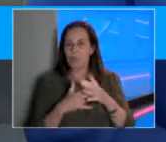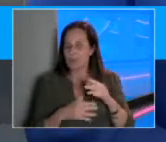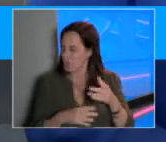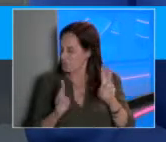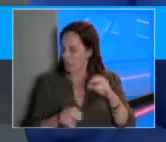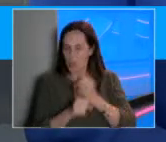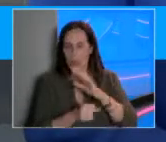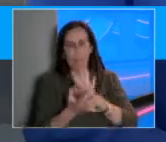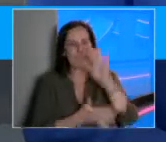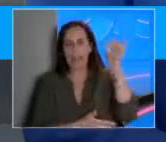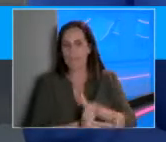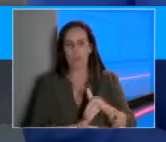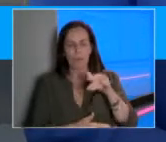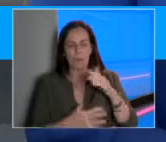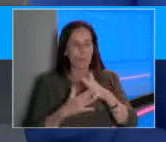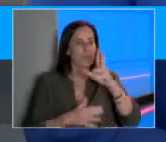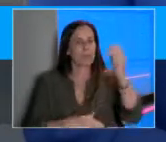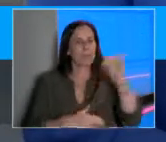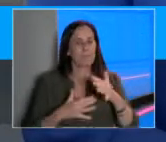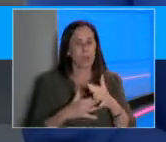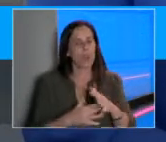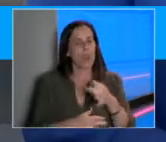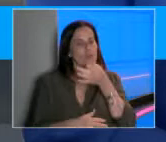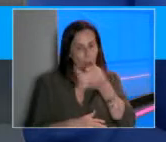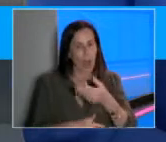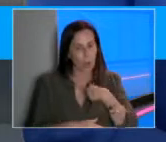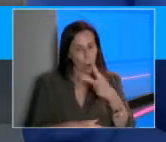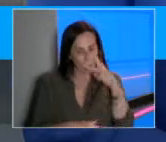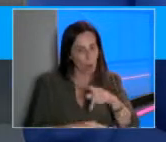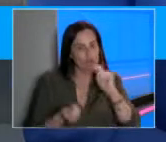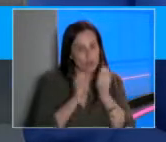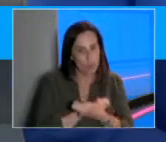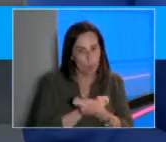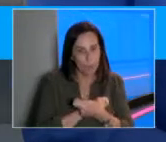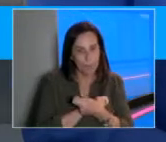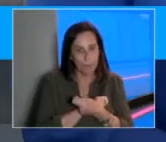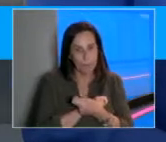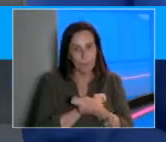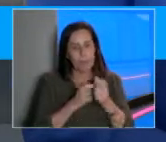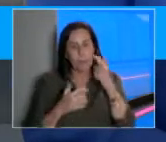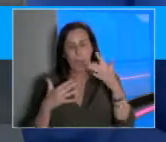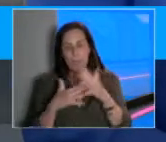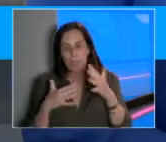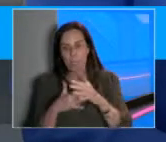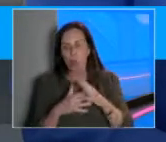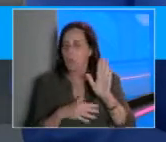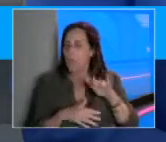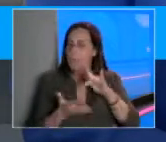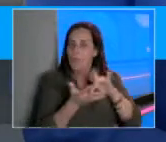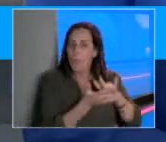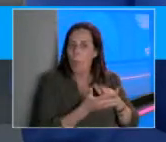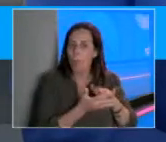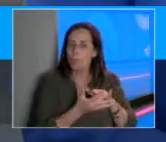שהיה אפשר להגיע ל-15,000 וגם ל-20,000. האם יהיה, אנחנו נראה כאן שינוי, כלומר, מה שנקרא בדיקות סקר, גם